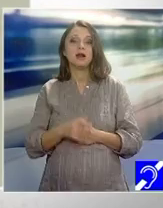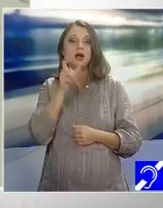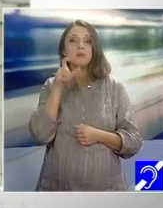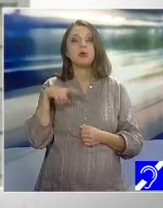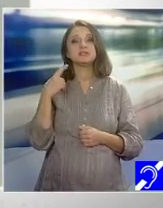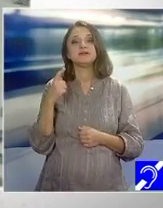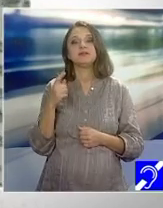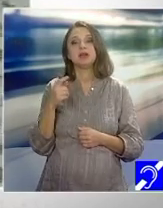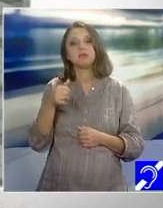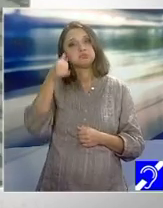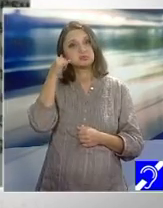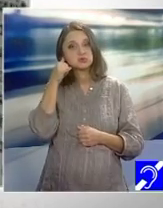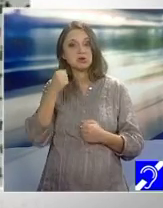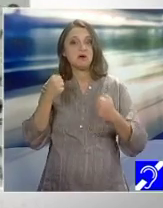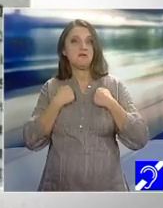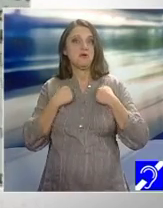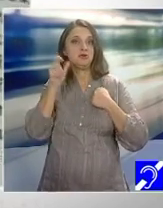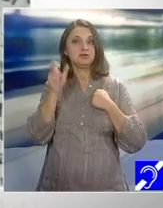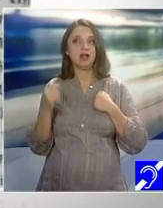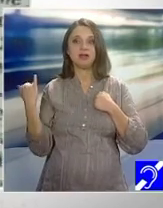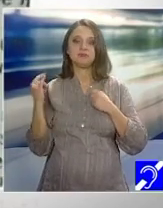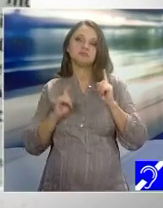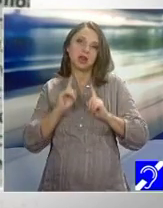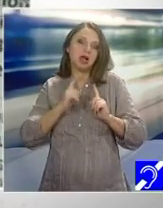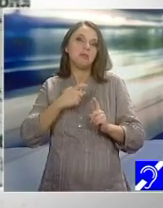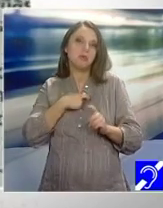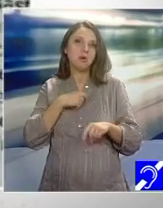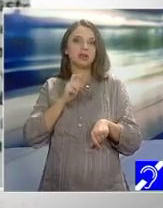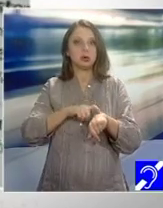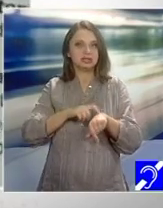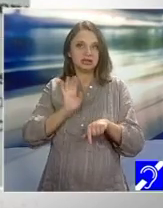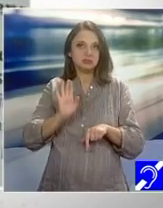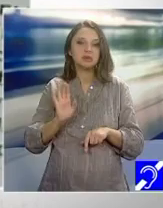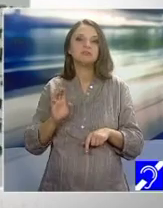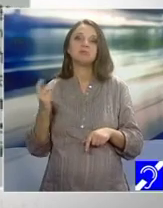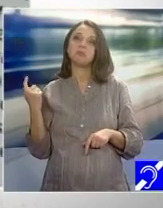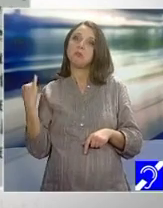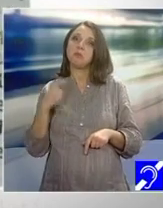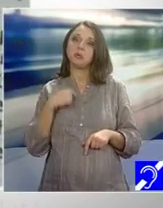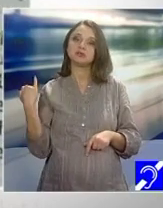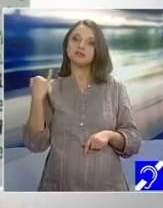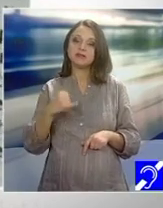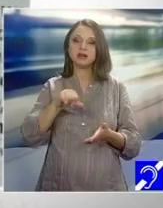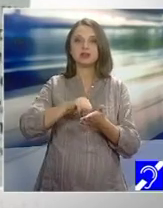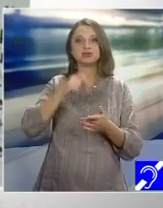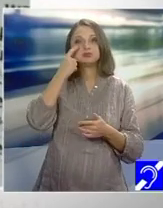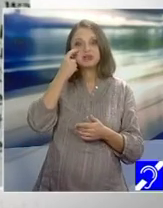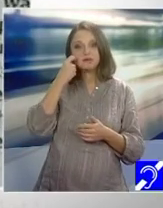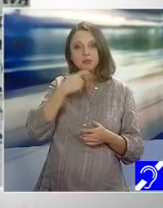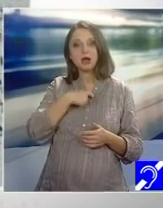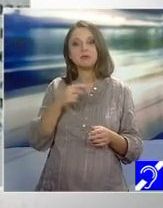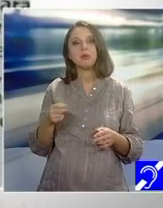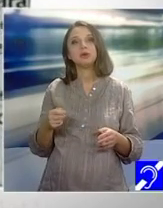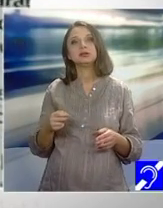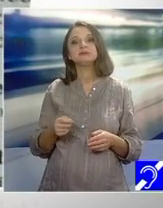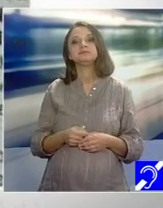fi contactați voluntarii noștri, iar ei, în funcție sigur și de programul lor, se pot prezenta la centru de informare și pot